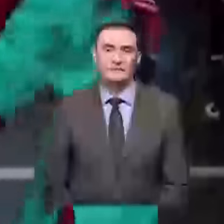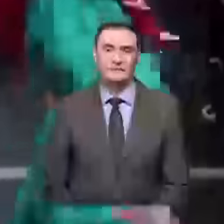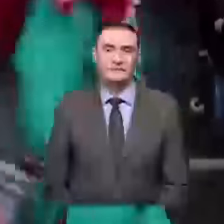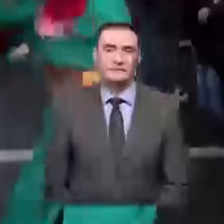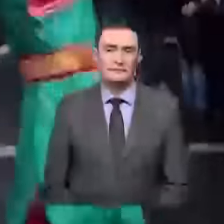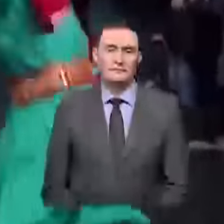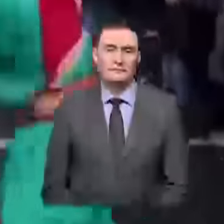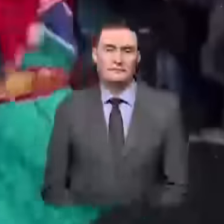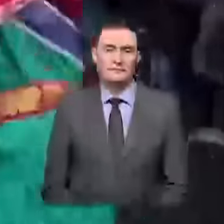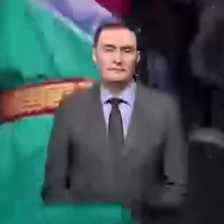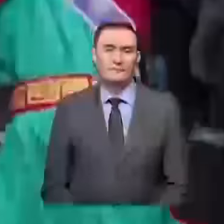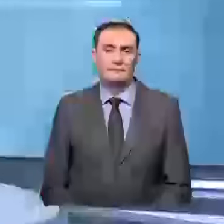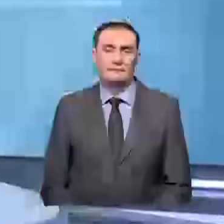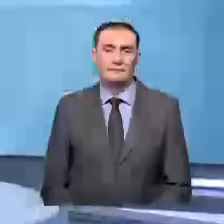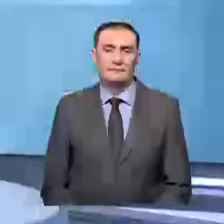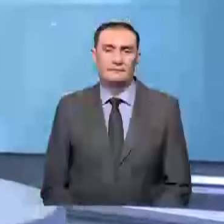24KZ.